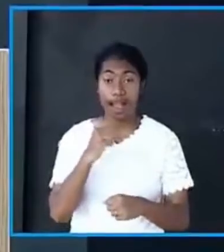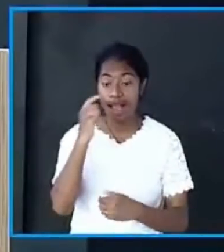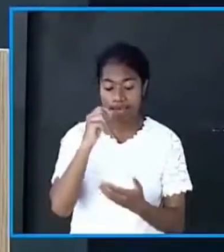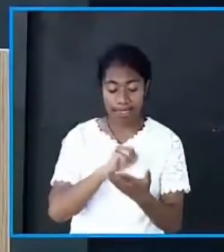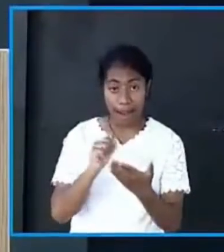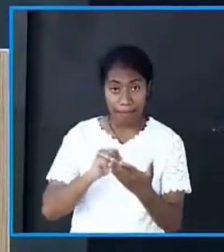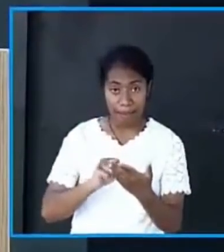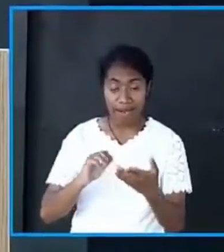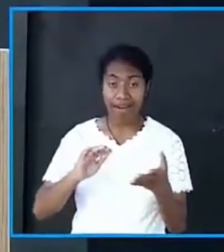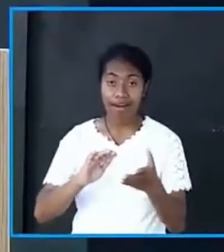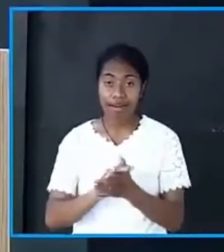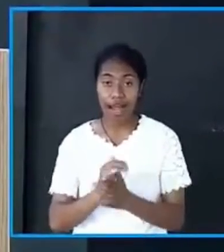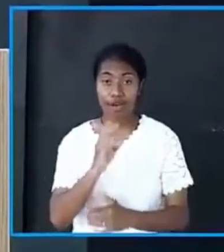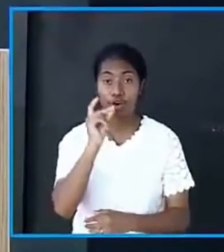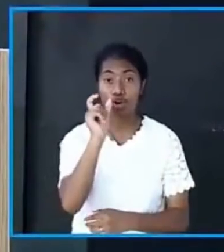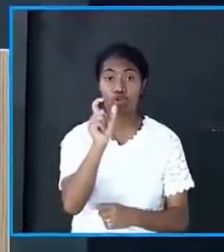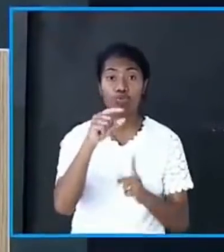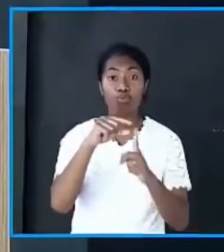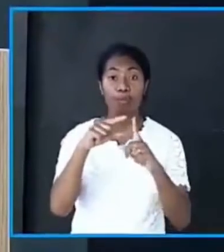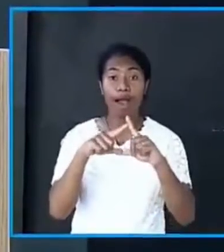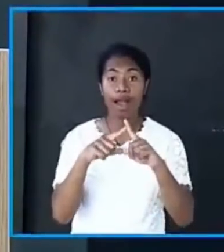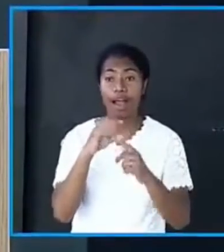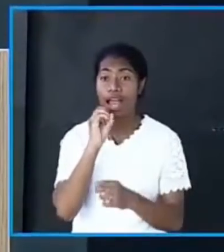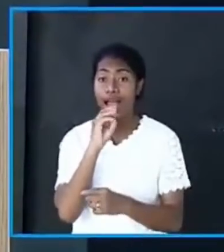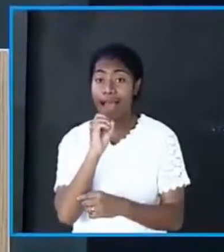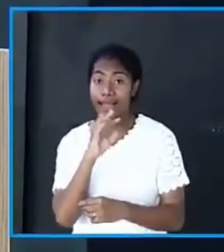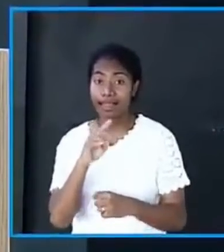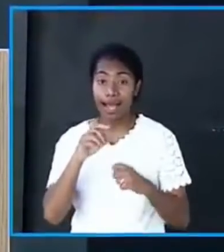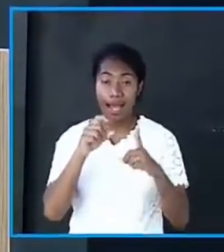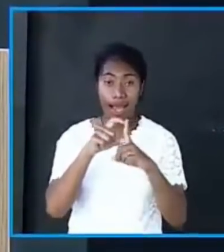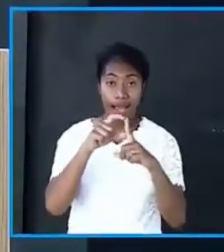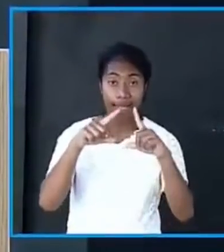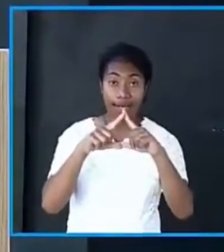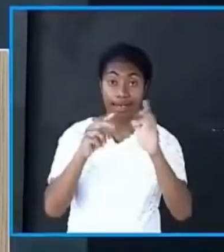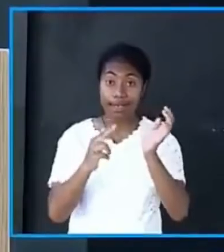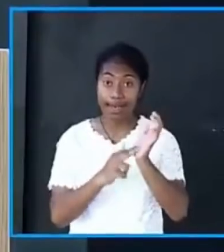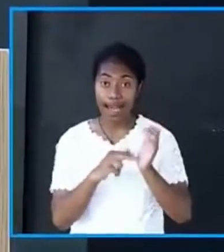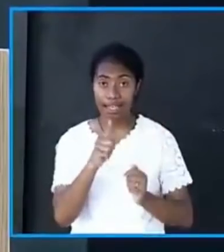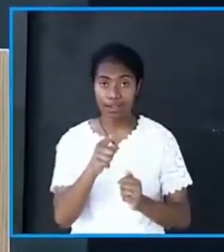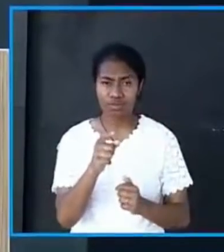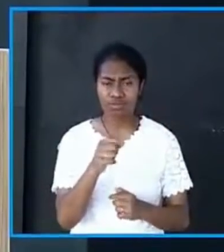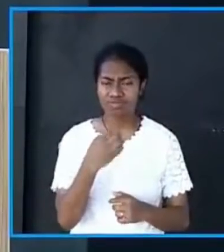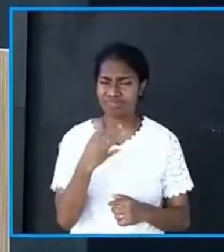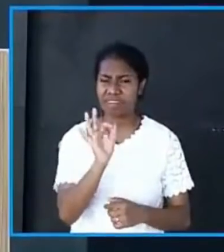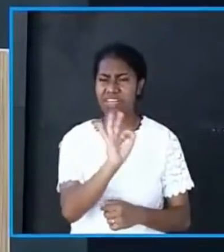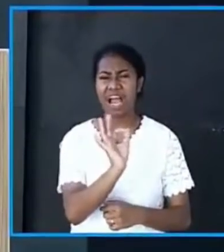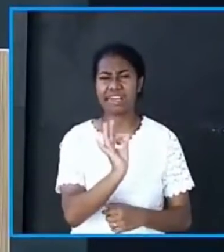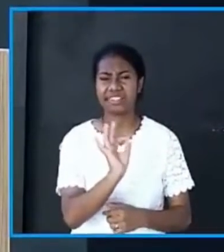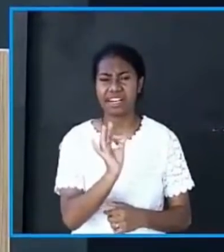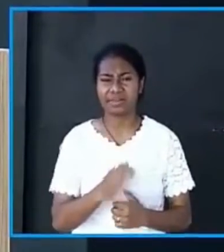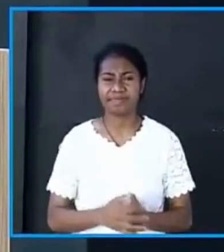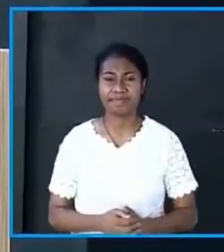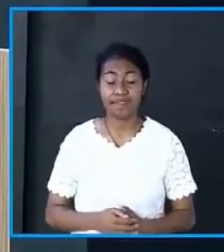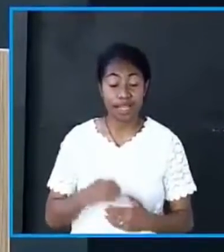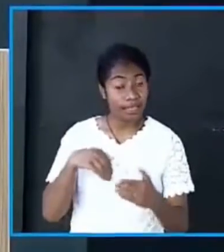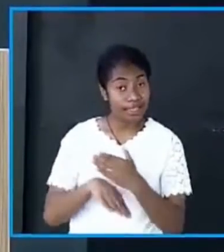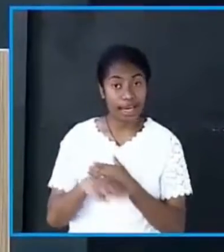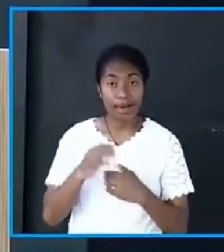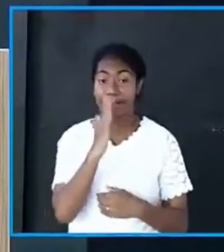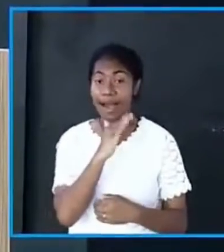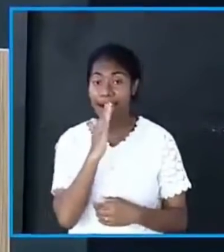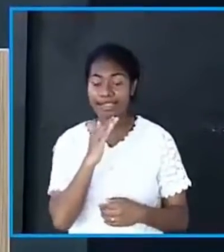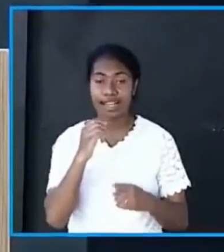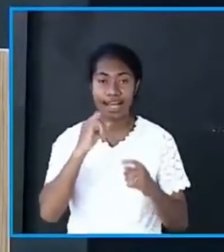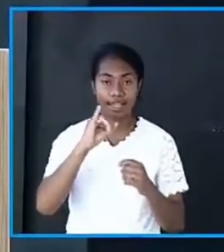tepat dan itu sebenarnya tidak ada di dalam bahasa asli Hai di dalam bahasa Ibrani